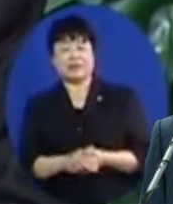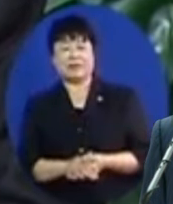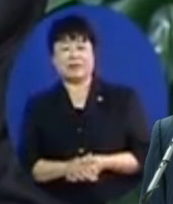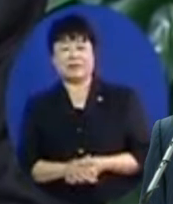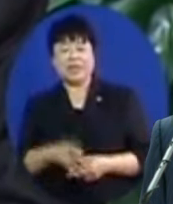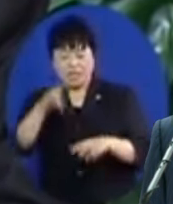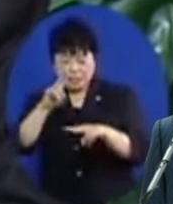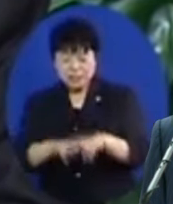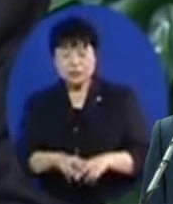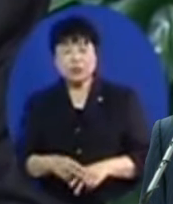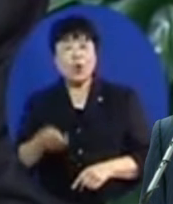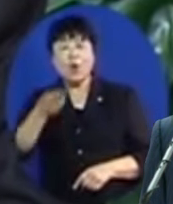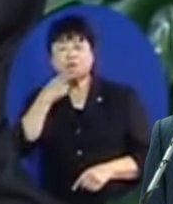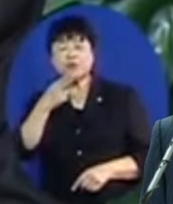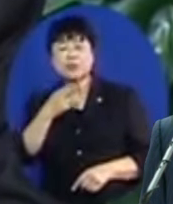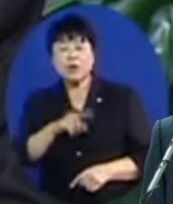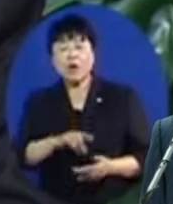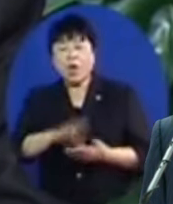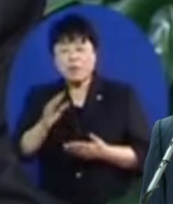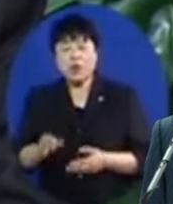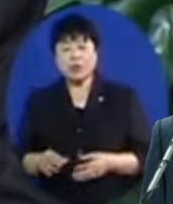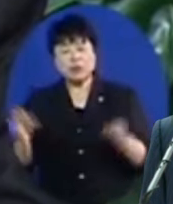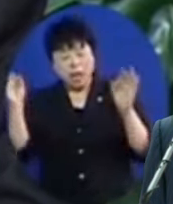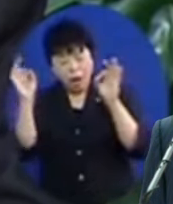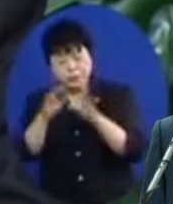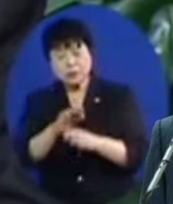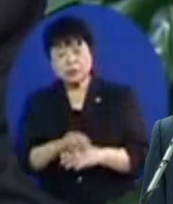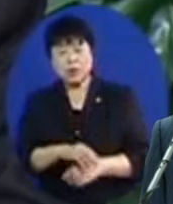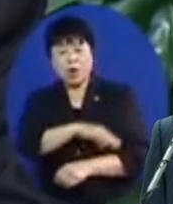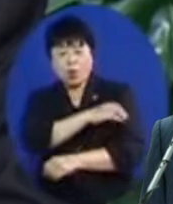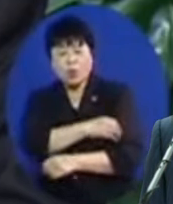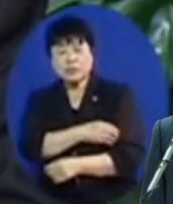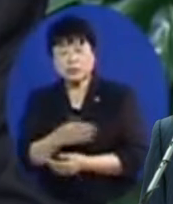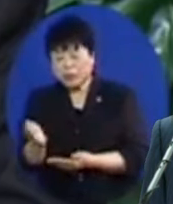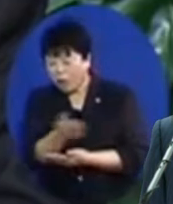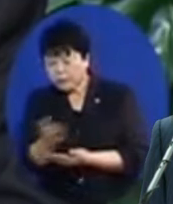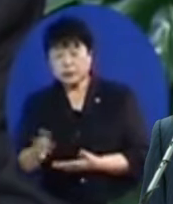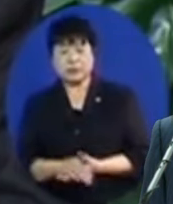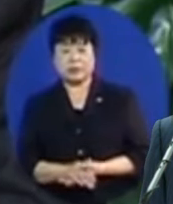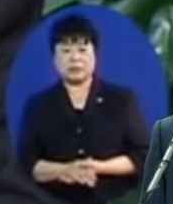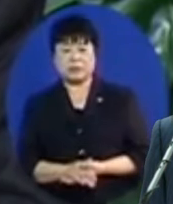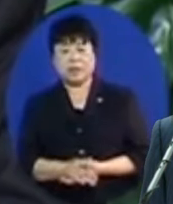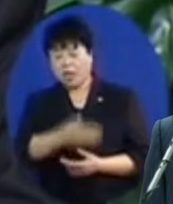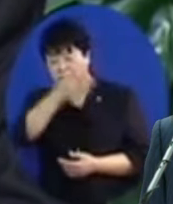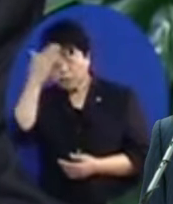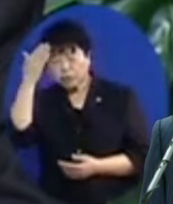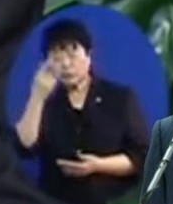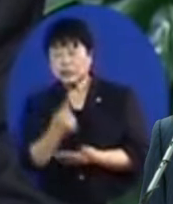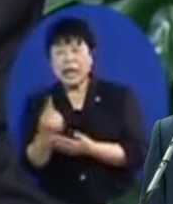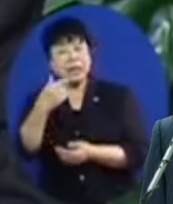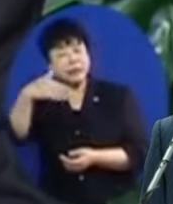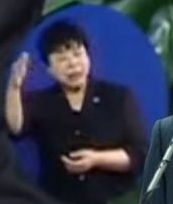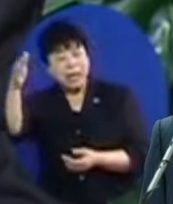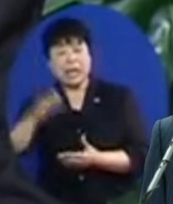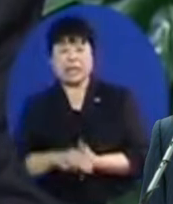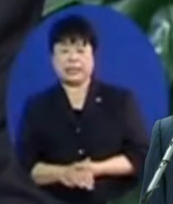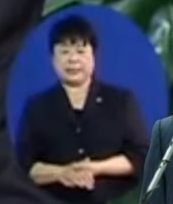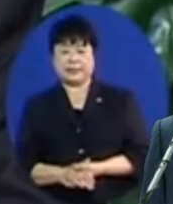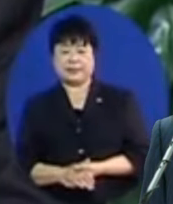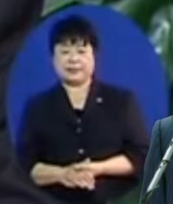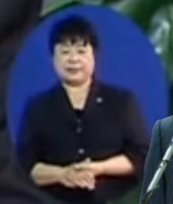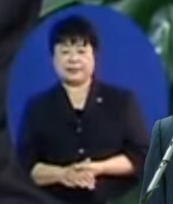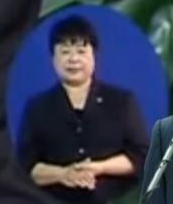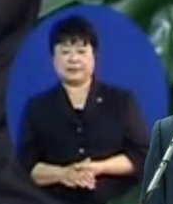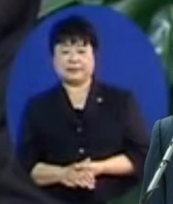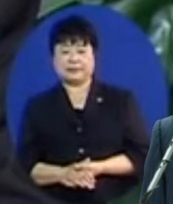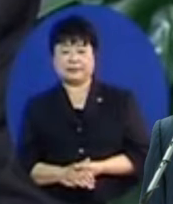지위도 사라집니다. 명예도 사라집니다. 권세도 사라집니다. 청춘도 사라지는 것입니다.